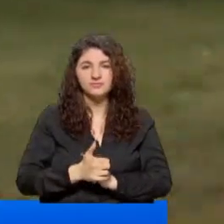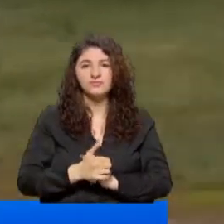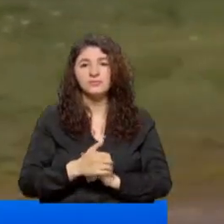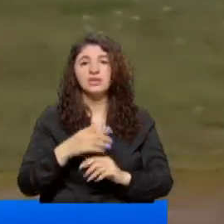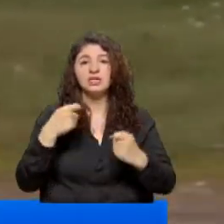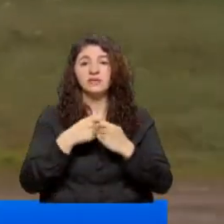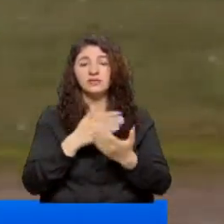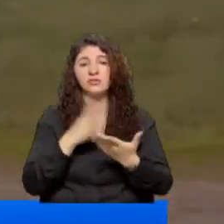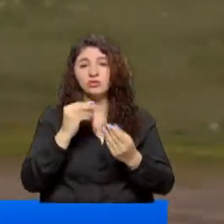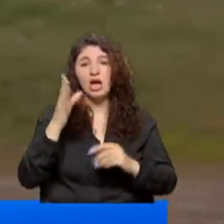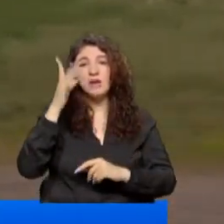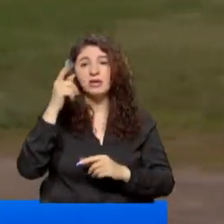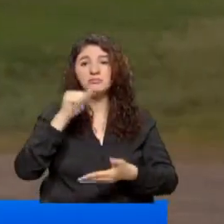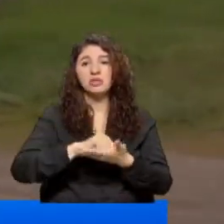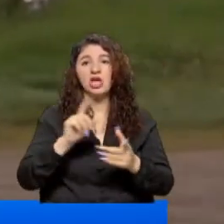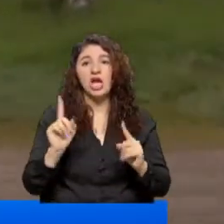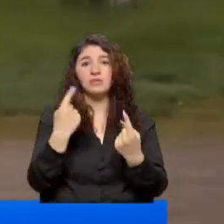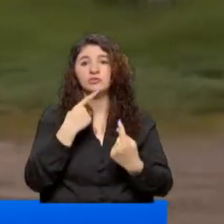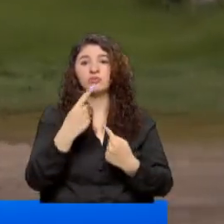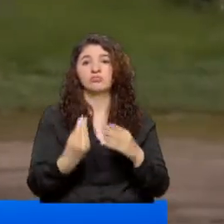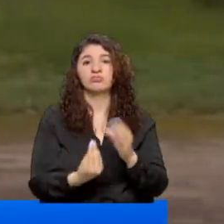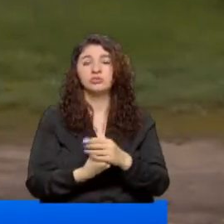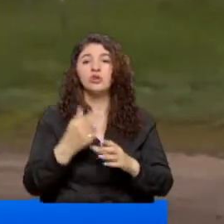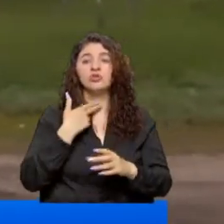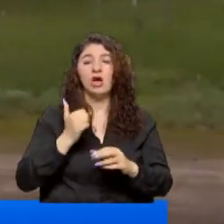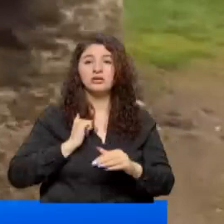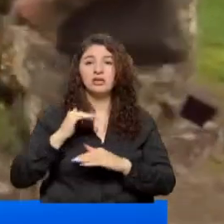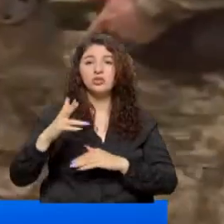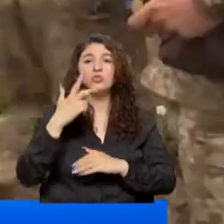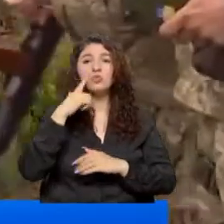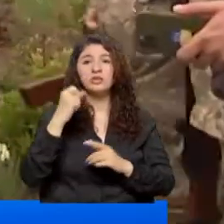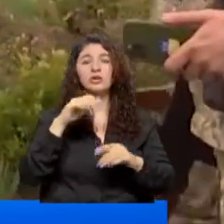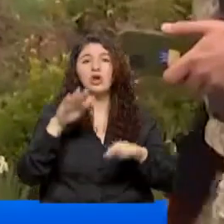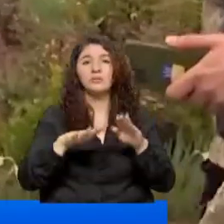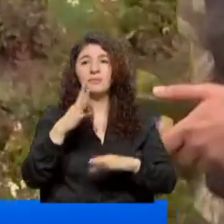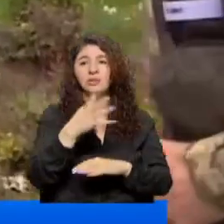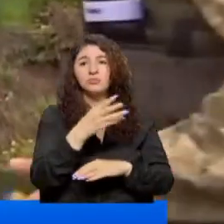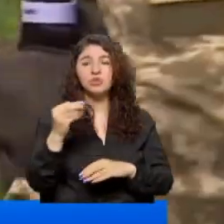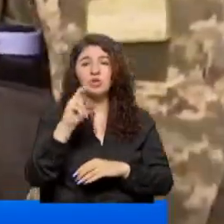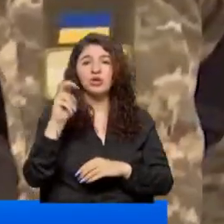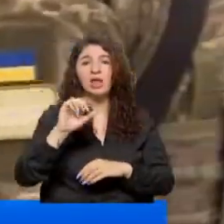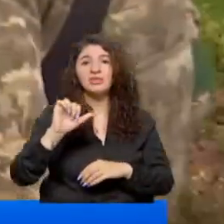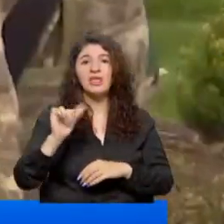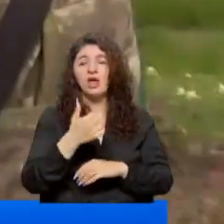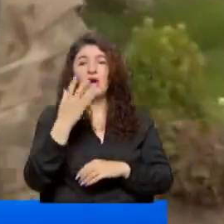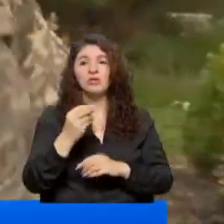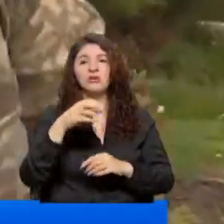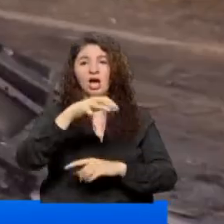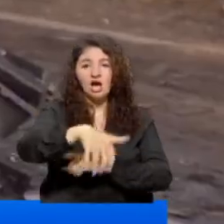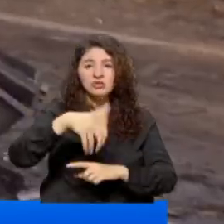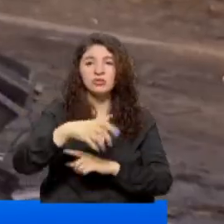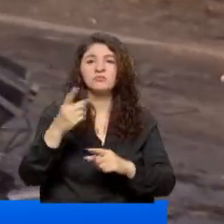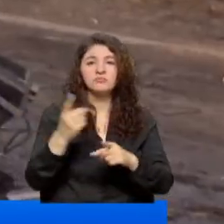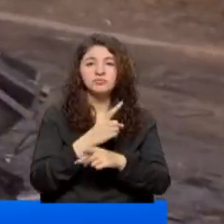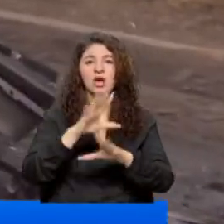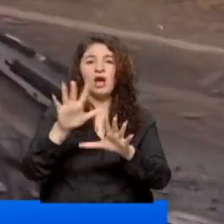Savaş sürerken Amerikan medyası ilginç bir iddia ortaya attı Rus birliklerinin Ukrayna'dan Yaklaşık 5 milyon dolar değerinde traktör